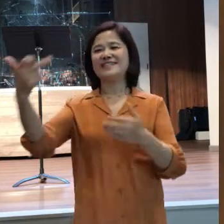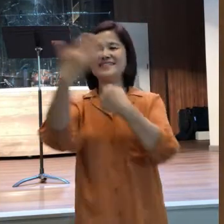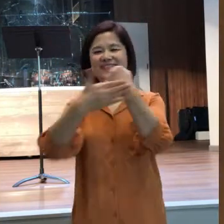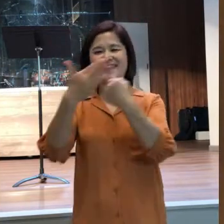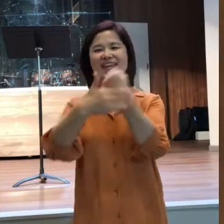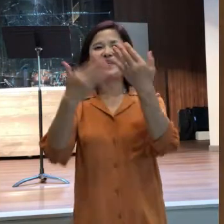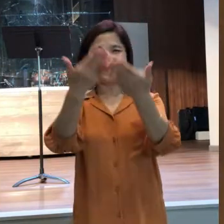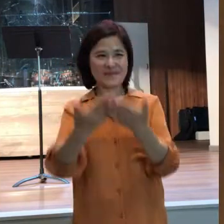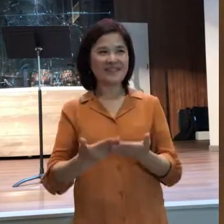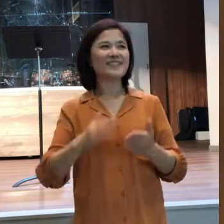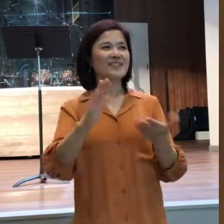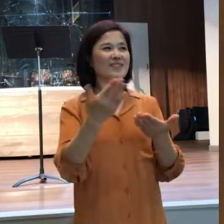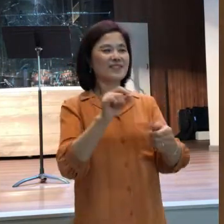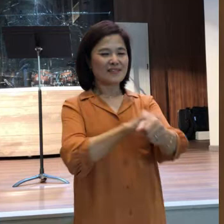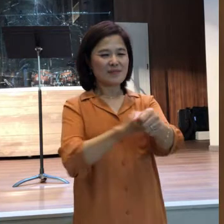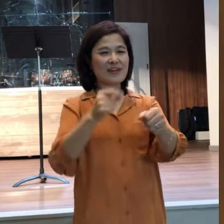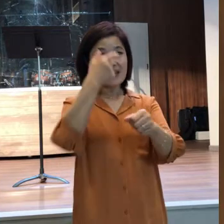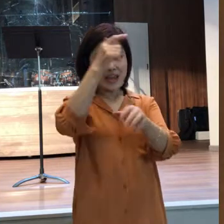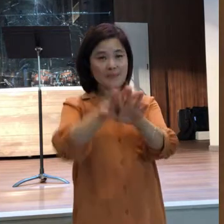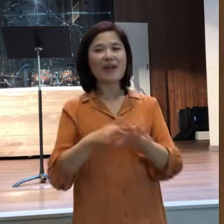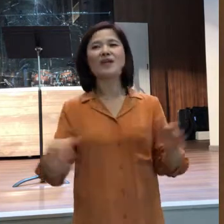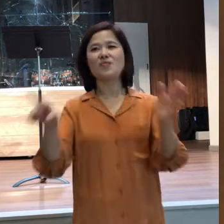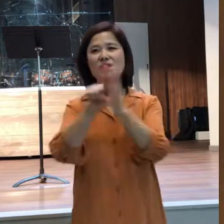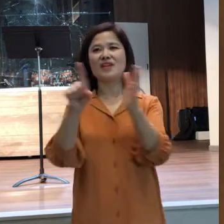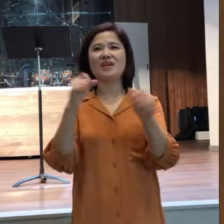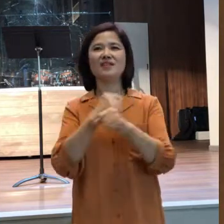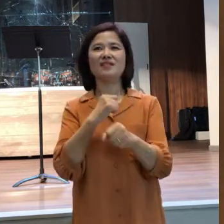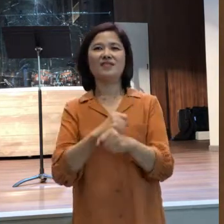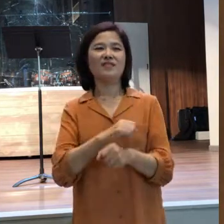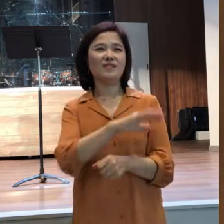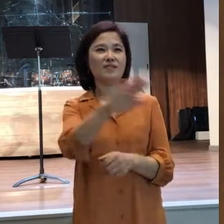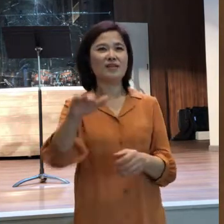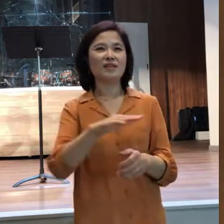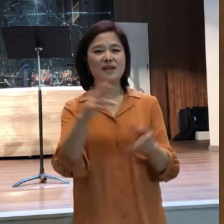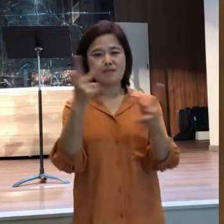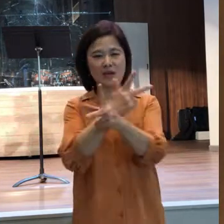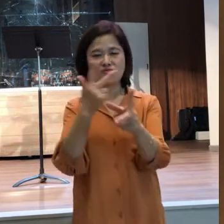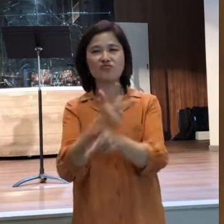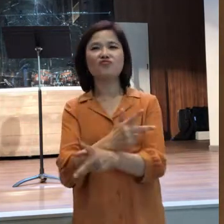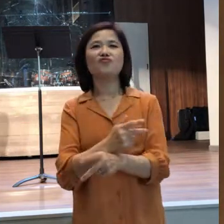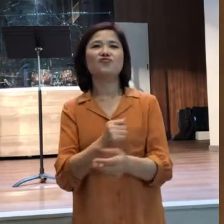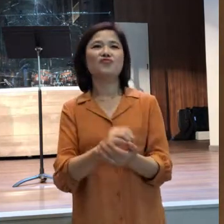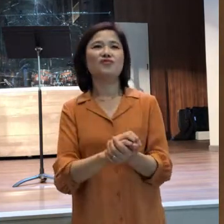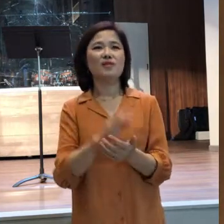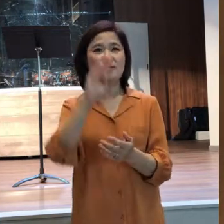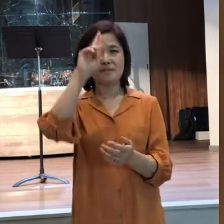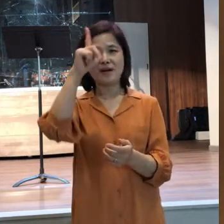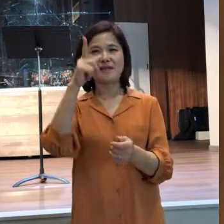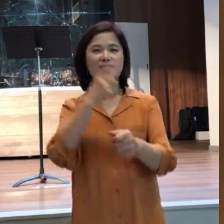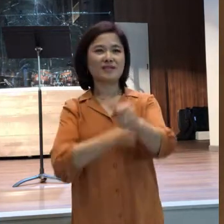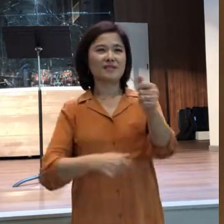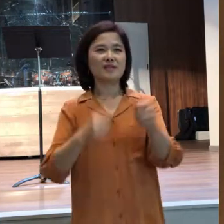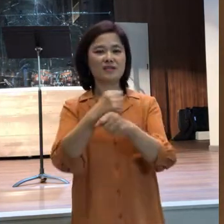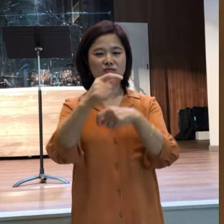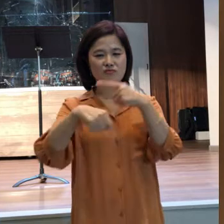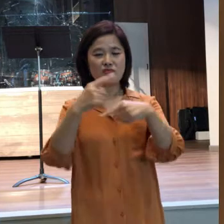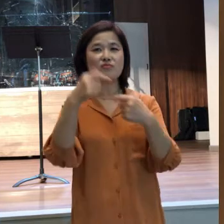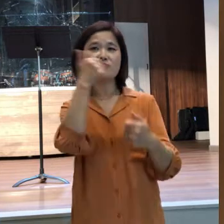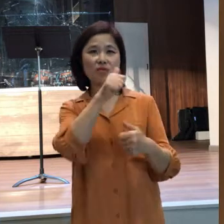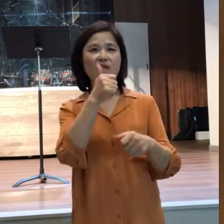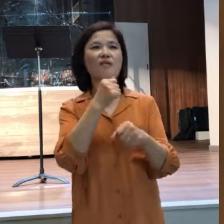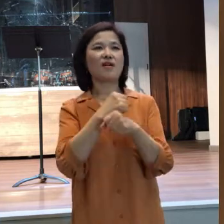은혜 받으시고 오늘 특별히 예배를 위해서 우리 매주 박경숙 집사님께서 수어